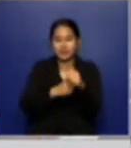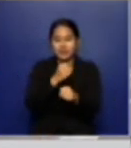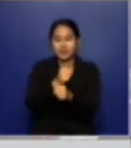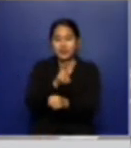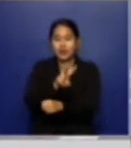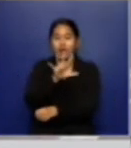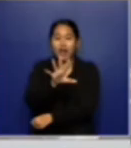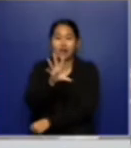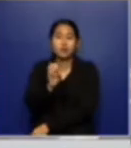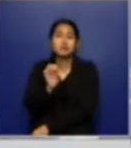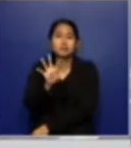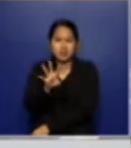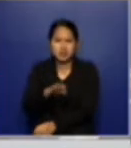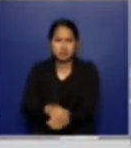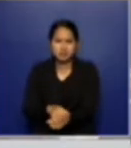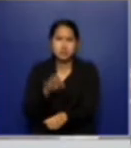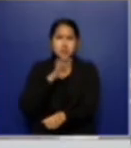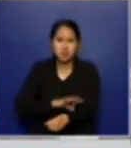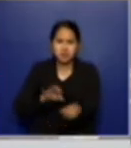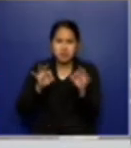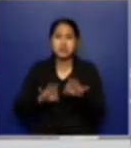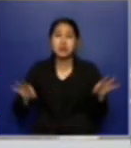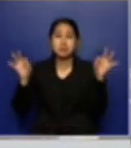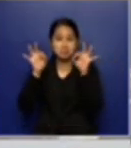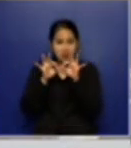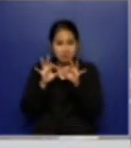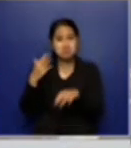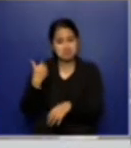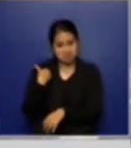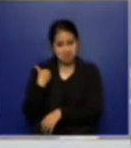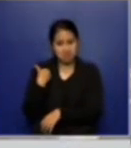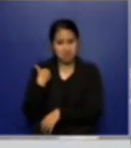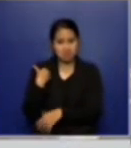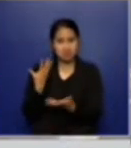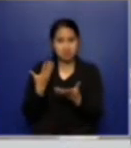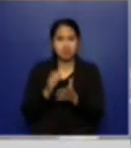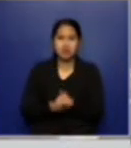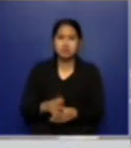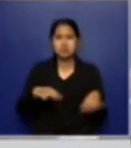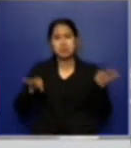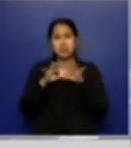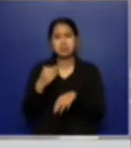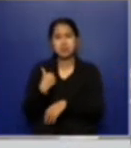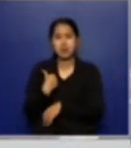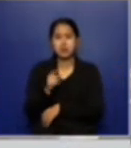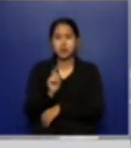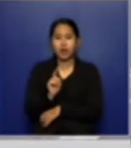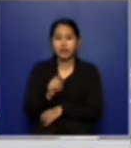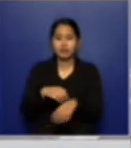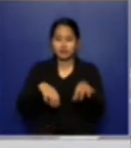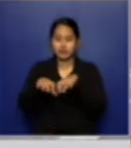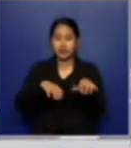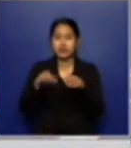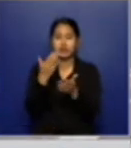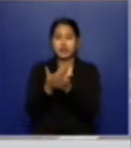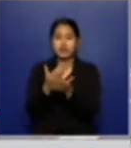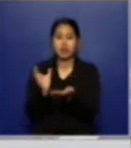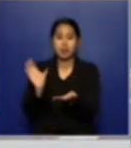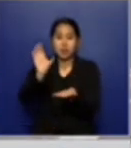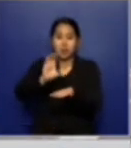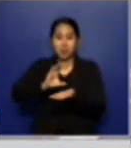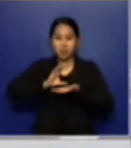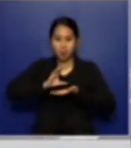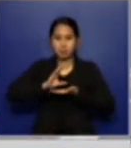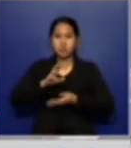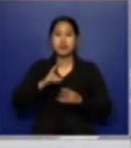2564นี้มีความจำเป็นเหมาะสมหรือไม่จำเป็นหรือไม่ที่จะต้องจัดสรรงบประมาณให้กับตัวเองสู